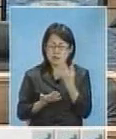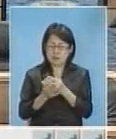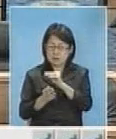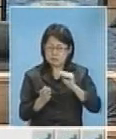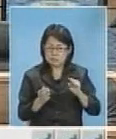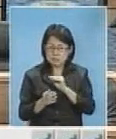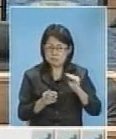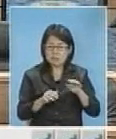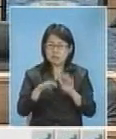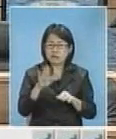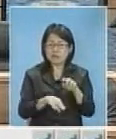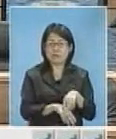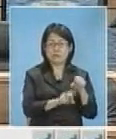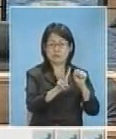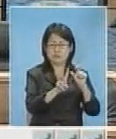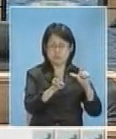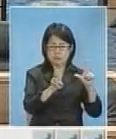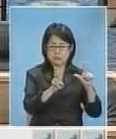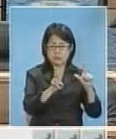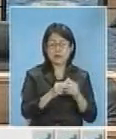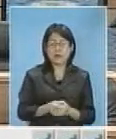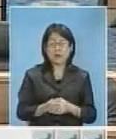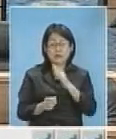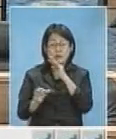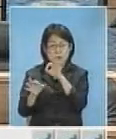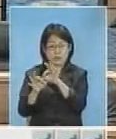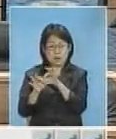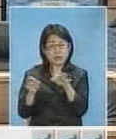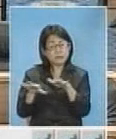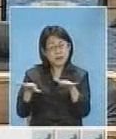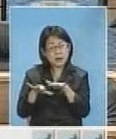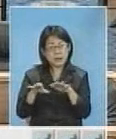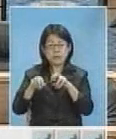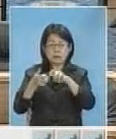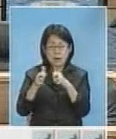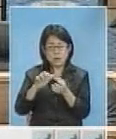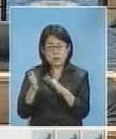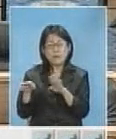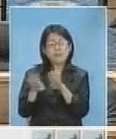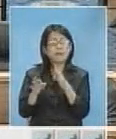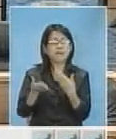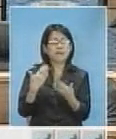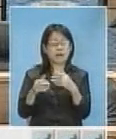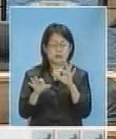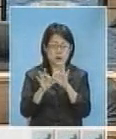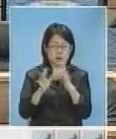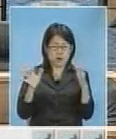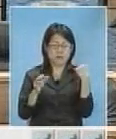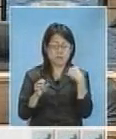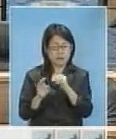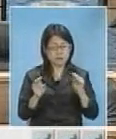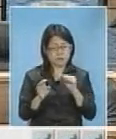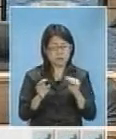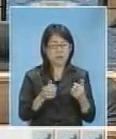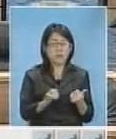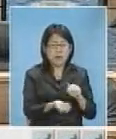องทุนได้ประมาณ 200,000 ล้านบาทถ้าธนาคารขนาดเล็กมีปัญหาเพียงพอต่อการดูแลพี่น้องประชาชนแต่ 90,000 ล้